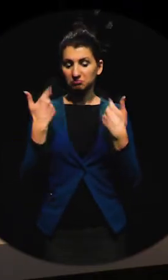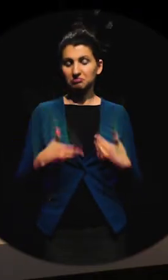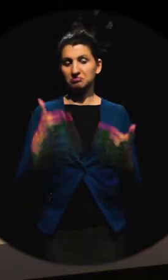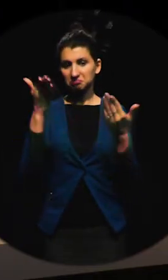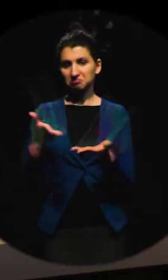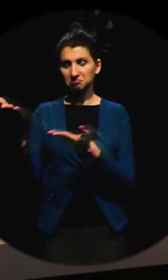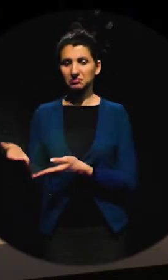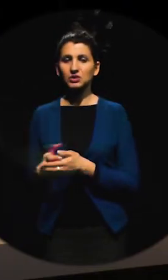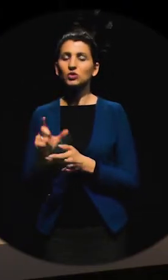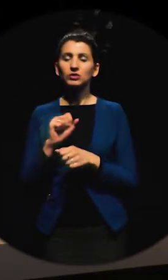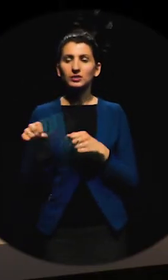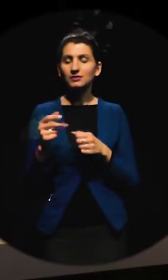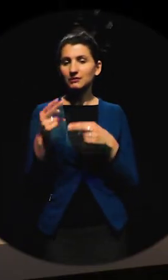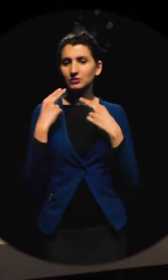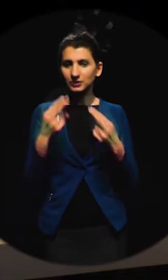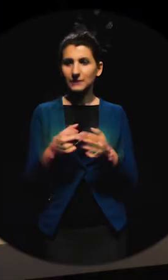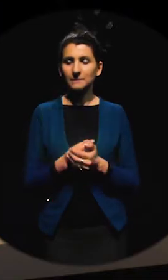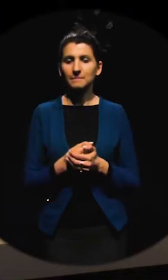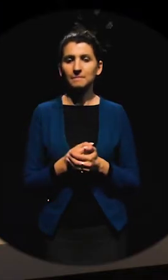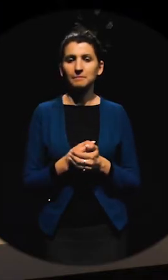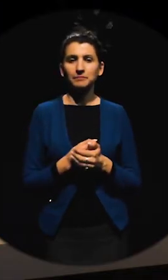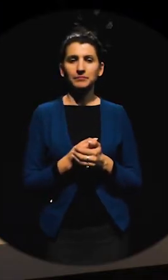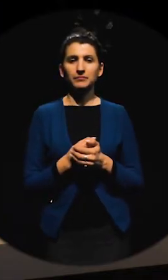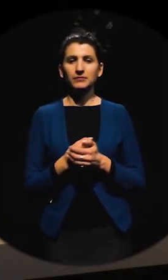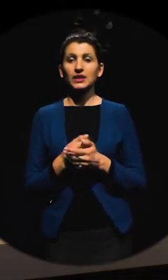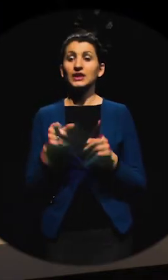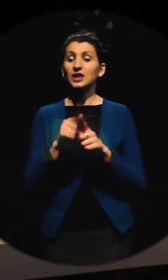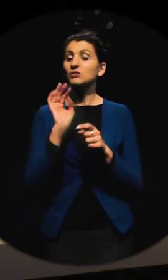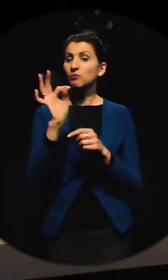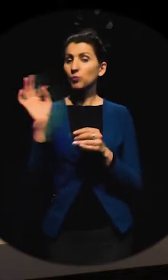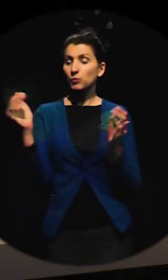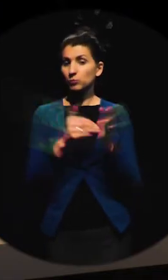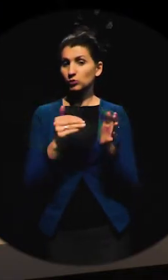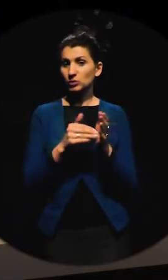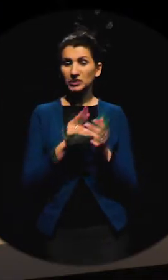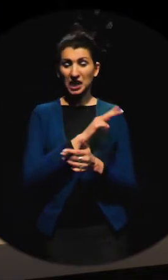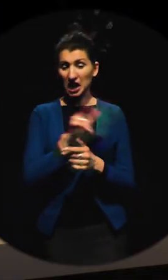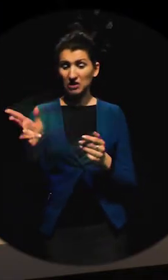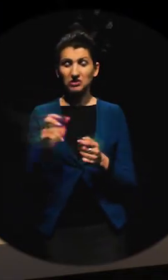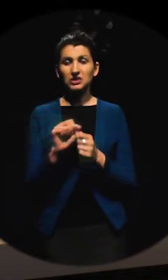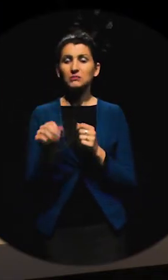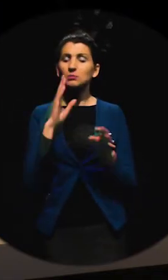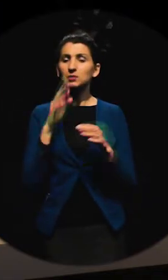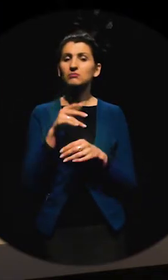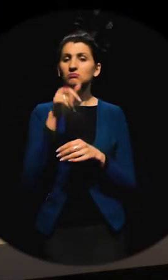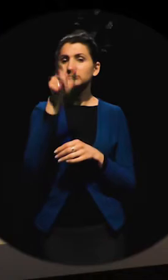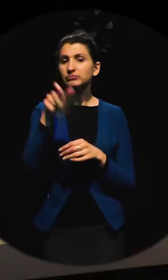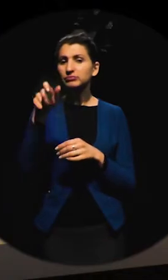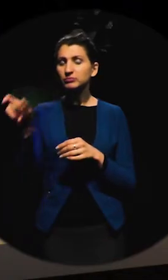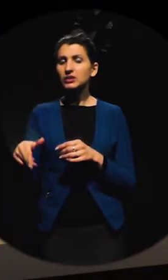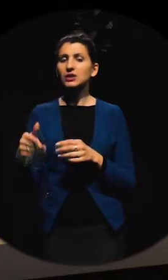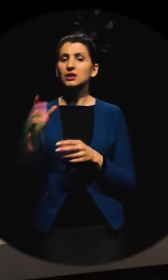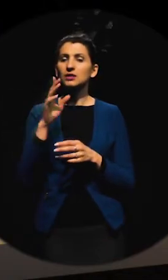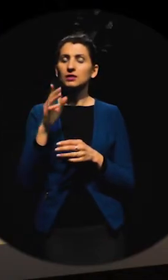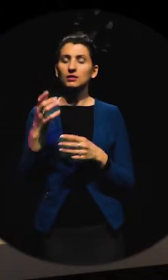nim takie, reprezentuje ich najtajniejsze potrzeby, właśnie występuje. Każdy z nich jest tym typem i gra